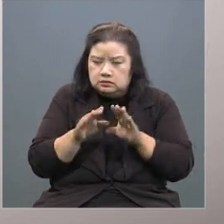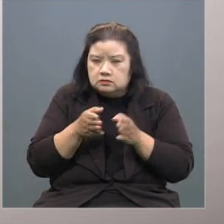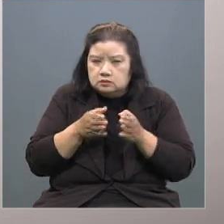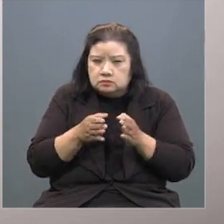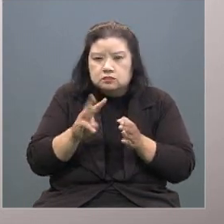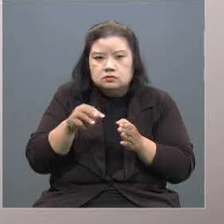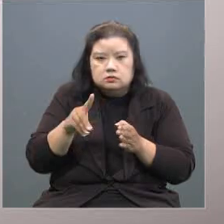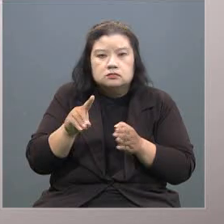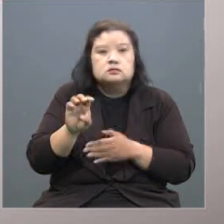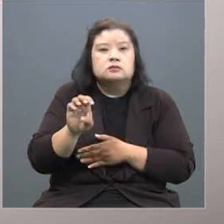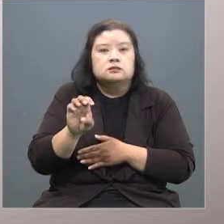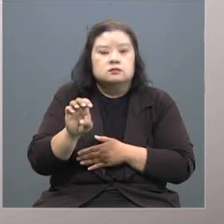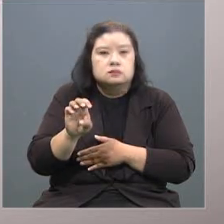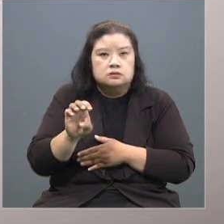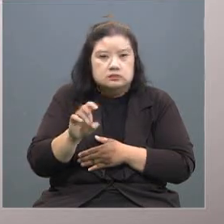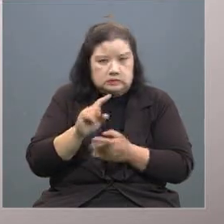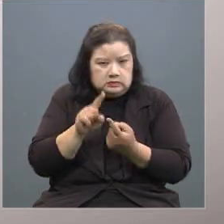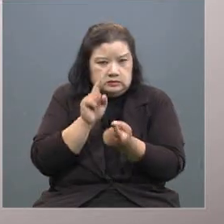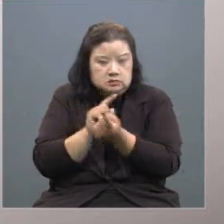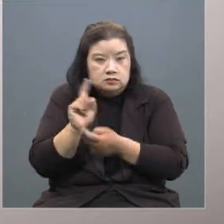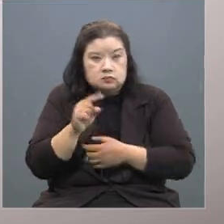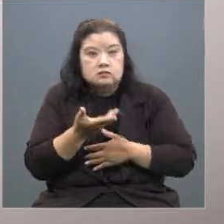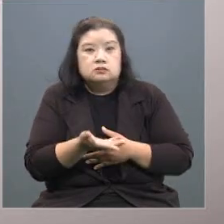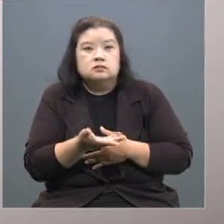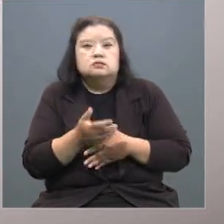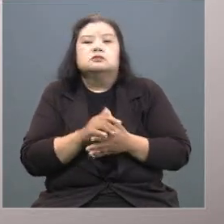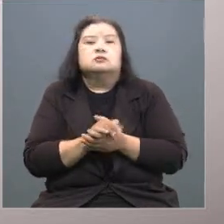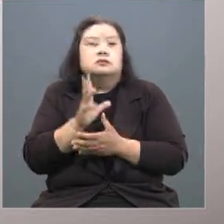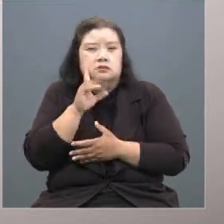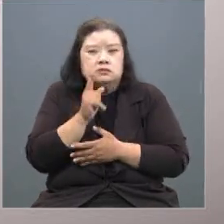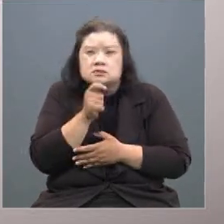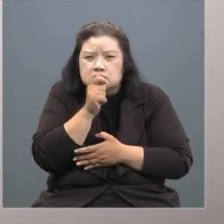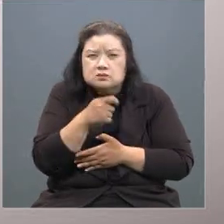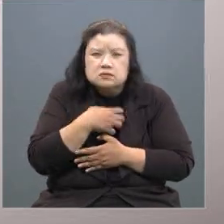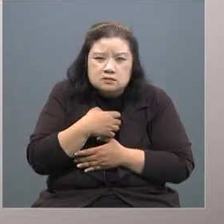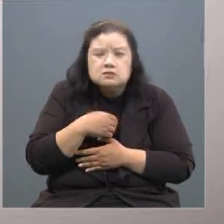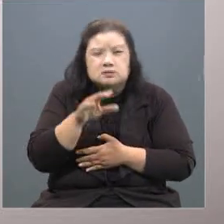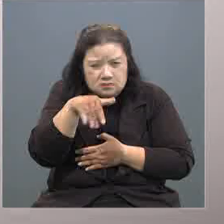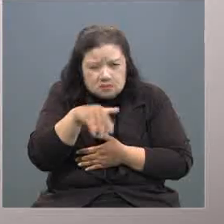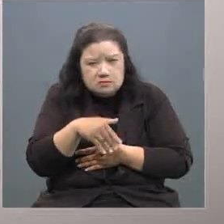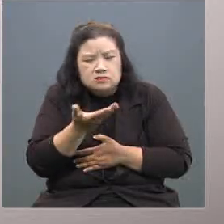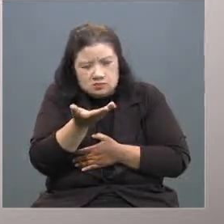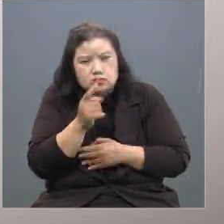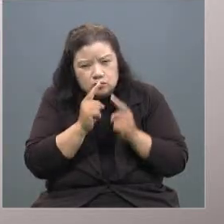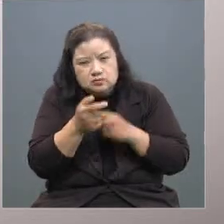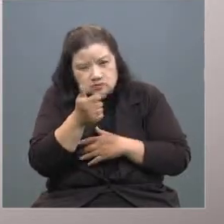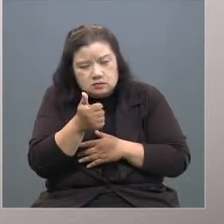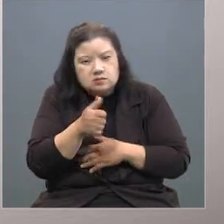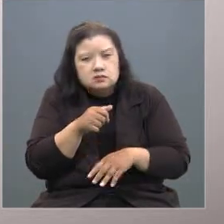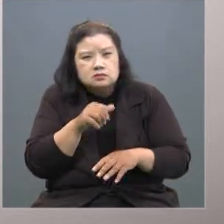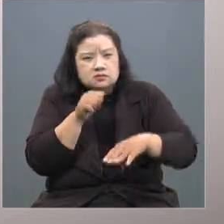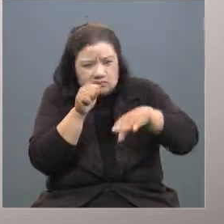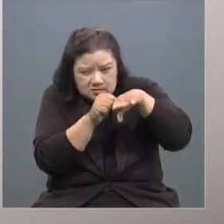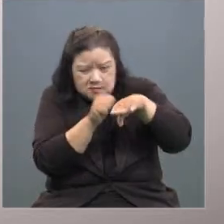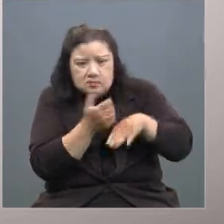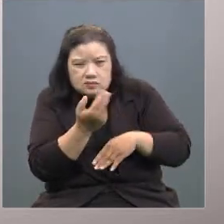าจะเข้าไปได้เนี่ยนะคะด่านแรกที่ต้องฝ่าไปก็คือด่านของผู้สื่อข่าวพยายามเคาะพี่เปิดกระจกหน่อยให้สัมภาษณ์นิดนึ